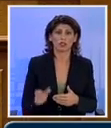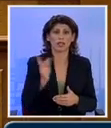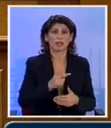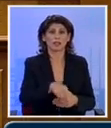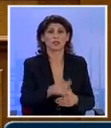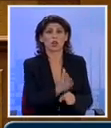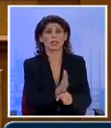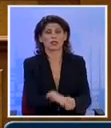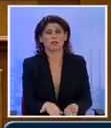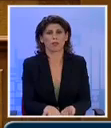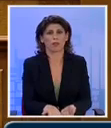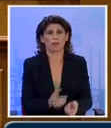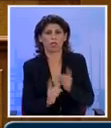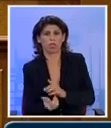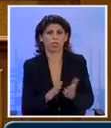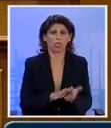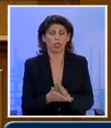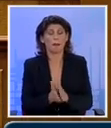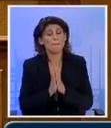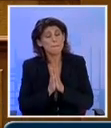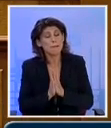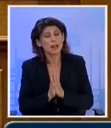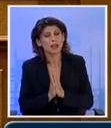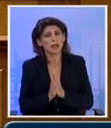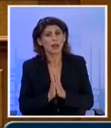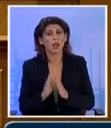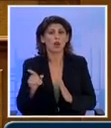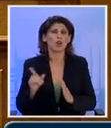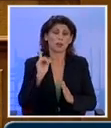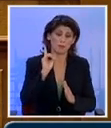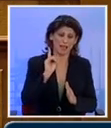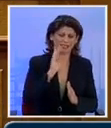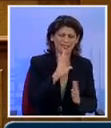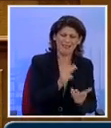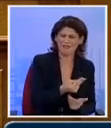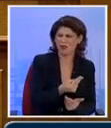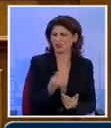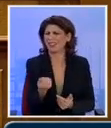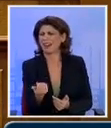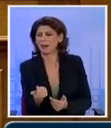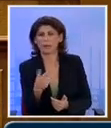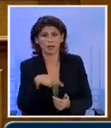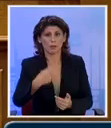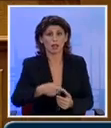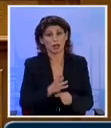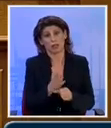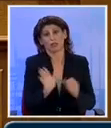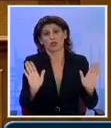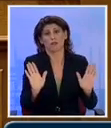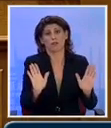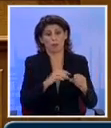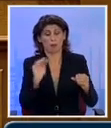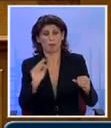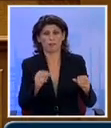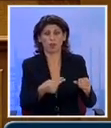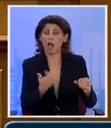καταγγέλλετε ως καταστροφικά. Θερμά παρακαλώ, όχι τη μία τι ευρώ, τη δραχμή και την άλλη θα είναι καταστροφή να βγούμε από το ευρώ. Επίσης,